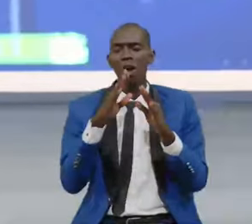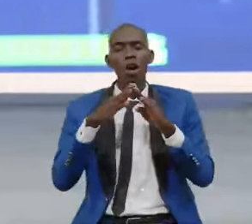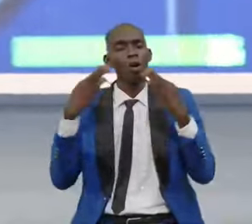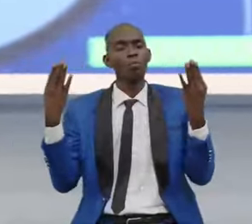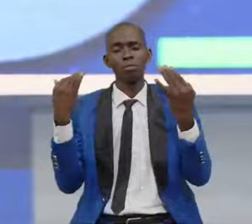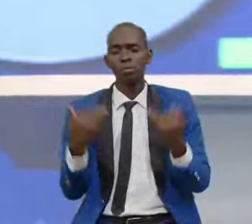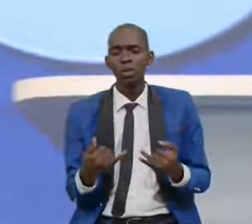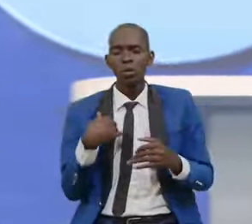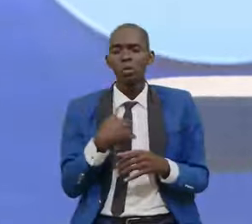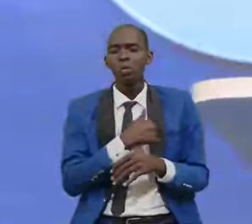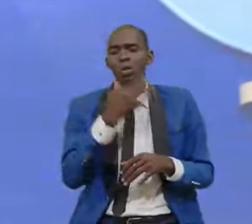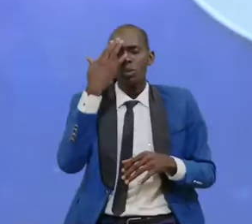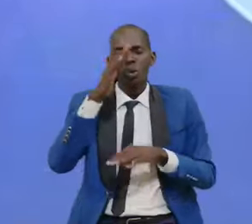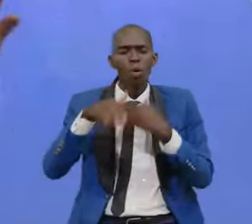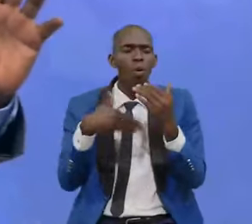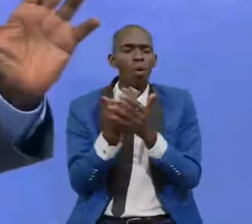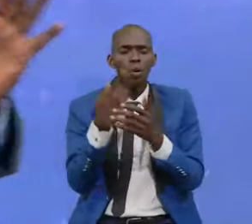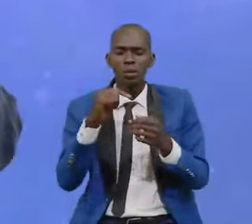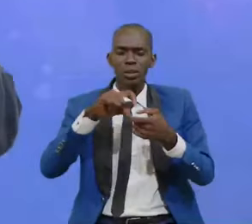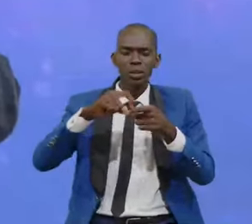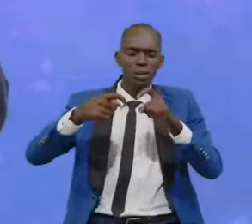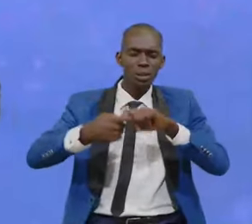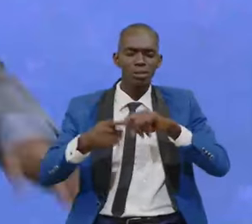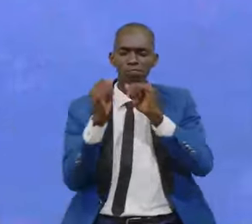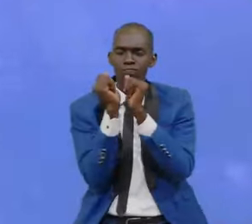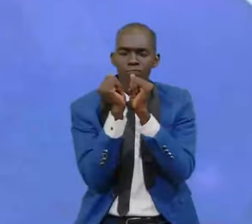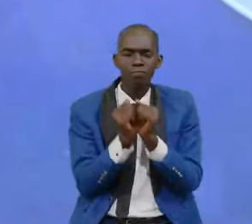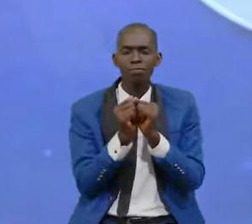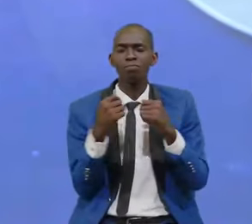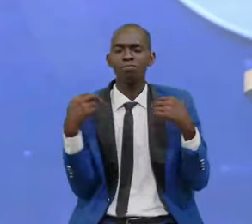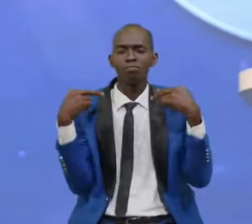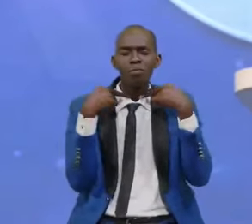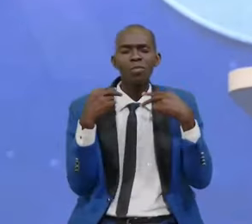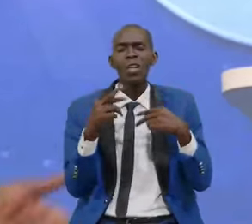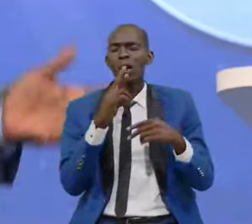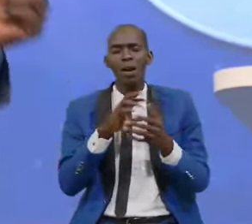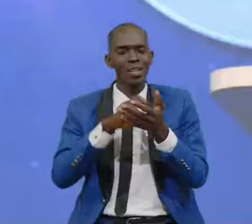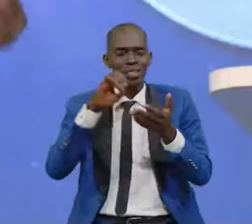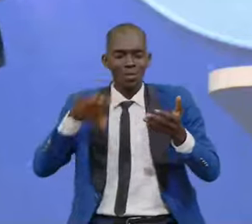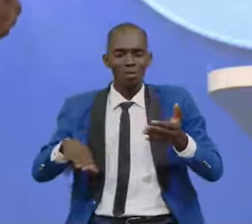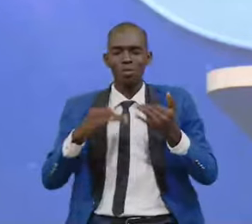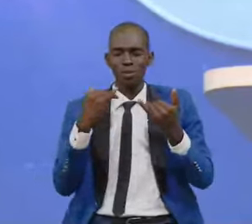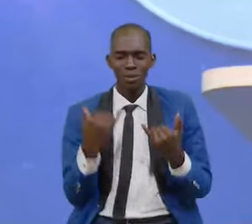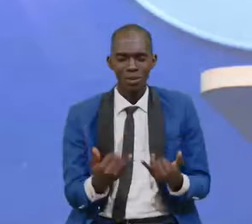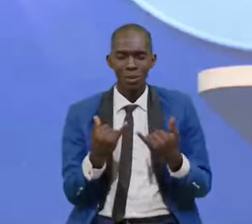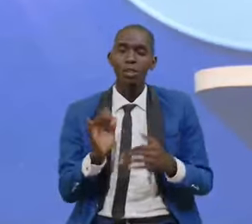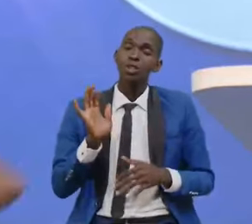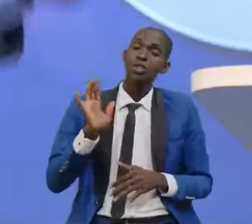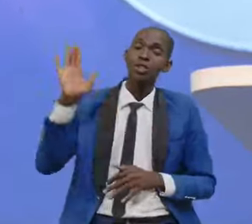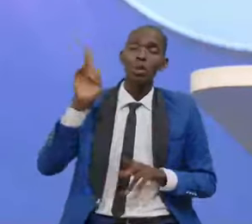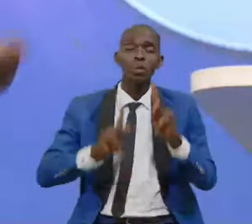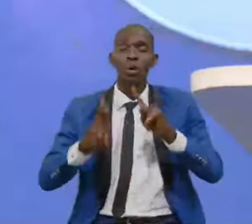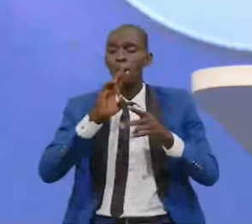savons que toutes les chaînes, les liens, toutes les chaînes sont ôtées déjà. Ton peuple est